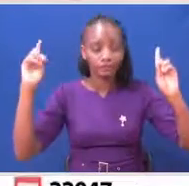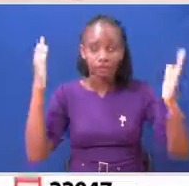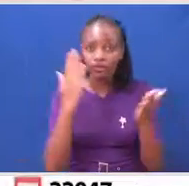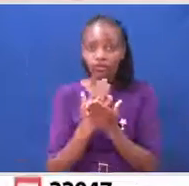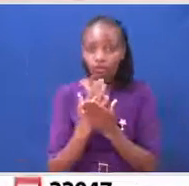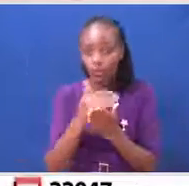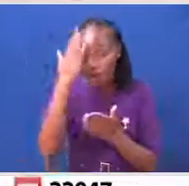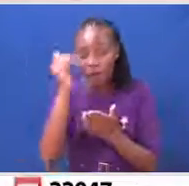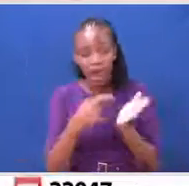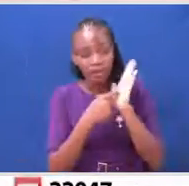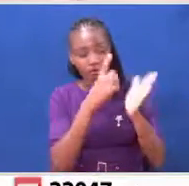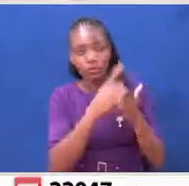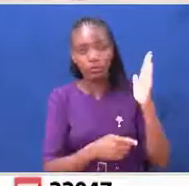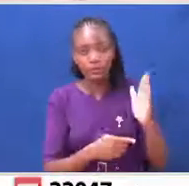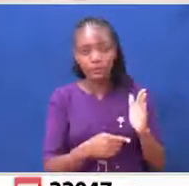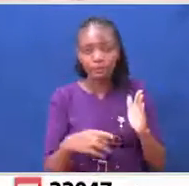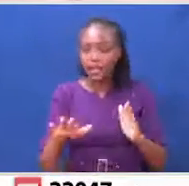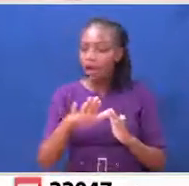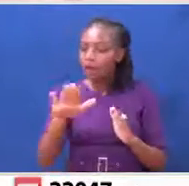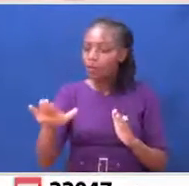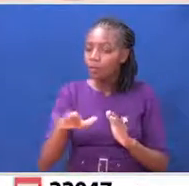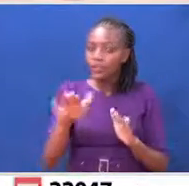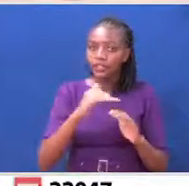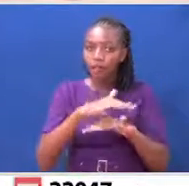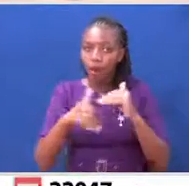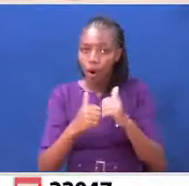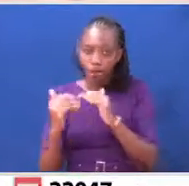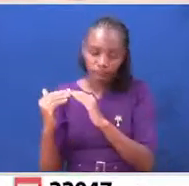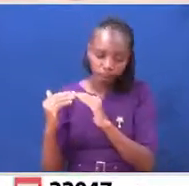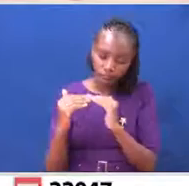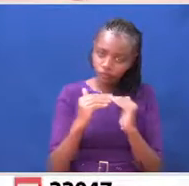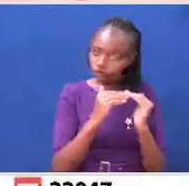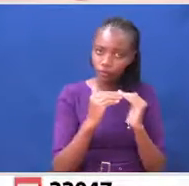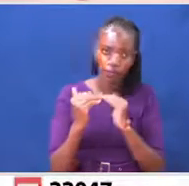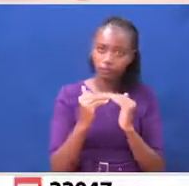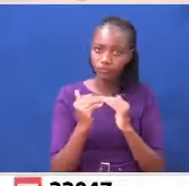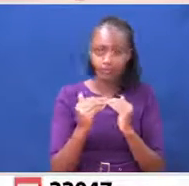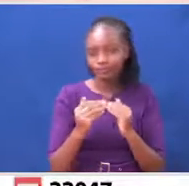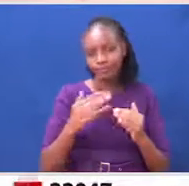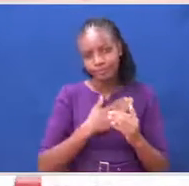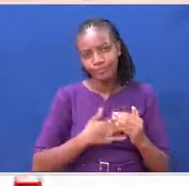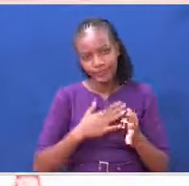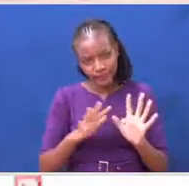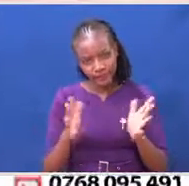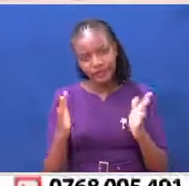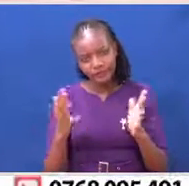Imetuhakikishia hakuna eneo bunge hata moja litapotea. Si Wataita tupige makofi na